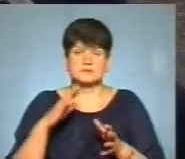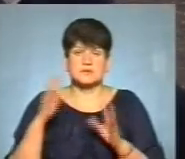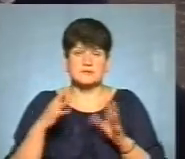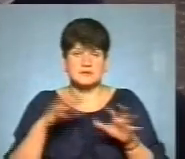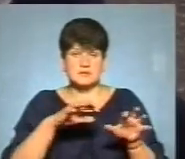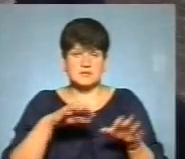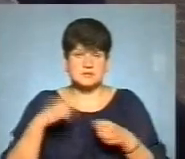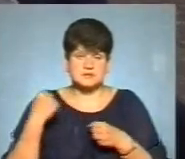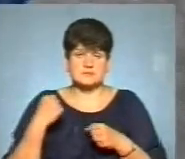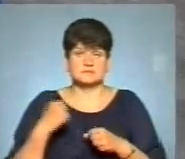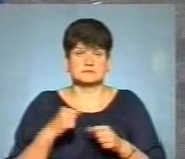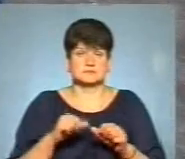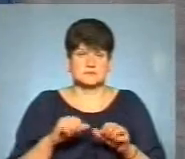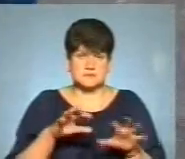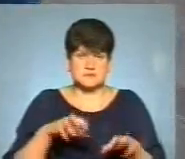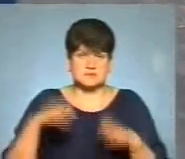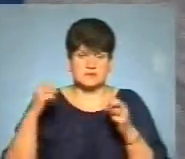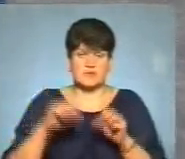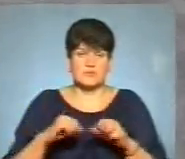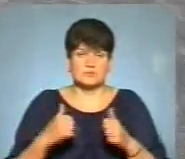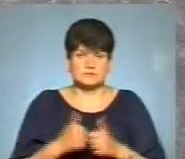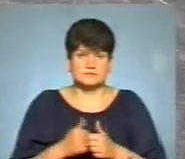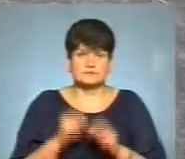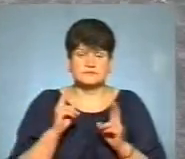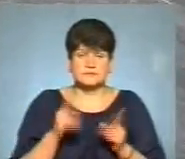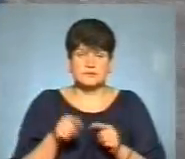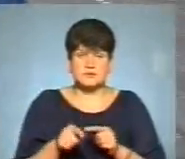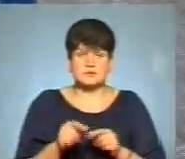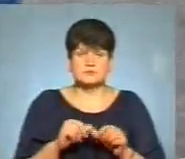знає, чи будуть їх пересіювати. А цей бурячок...